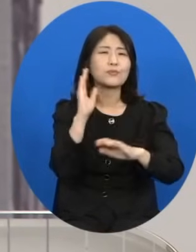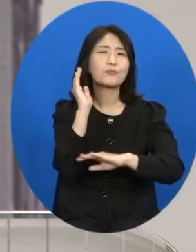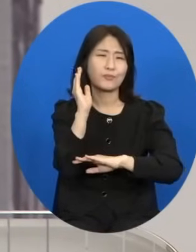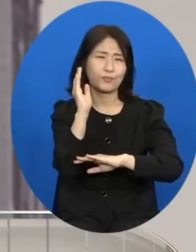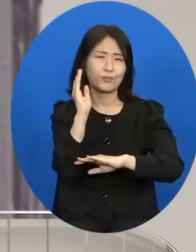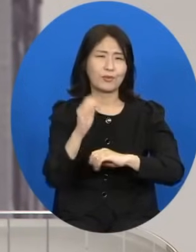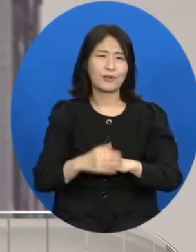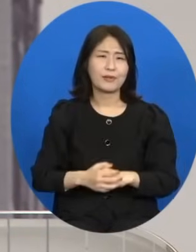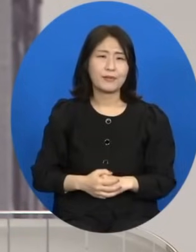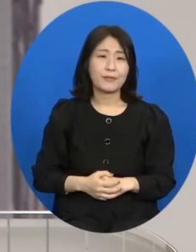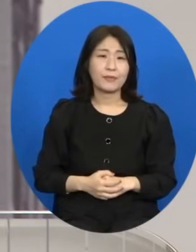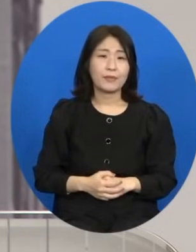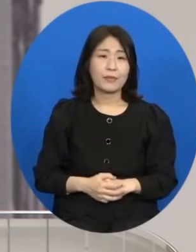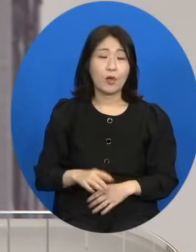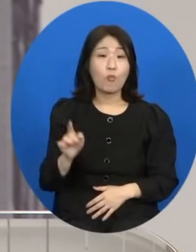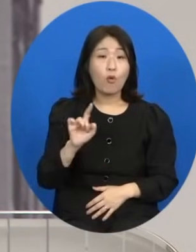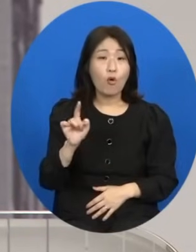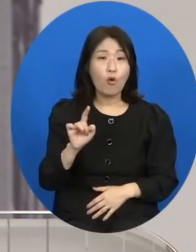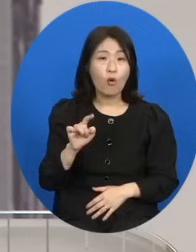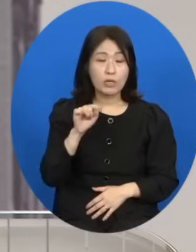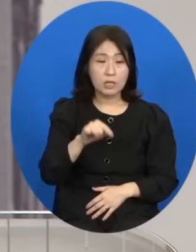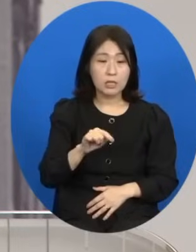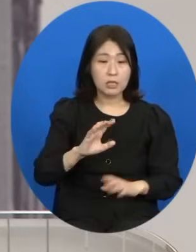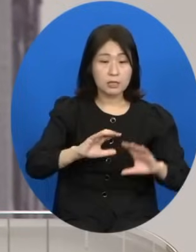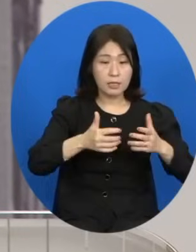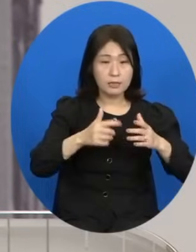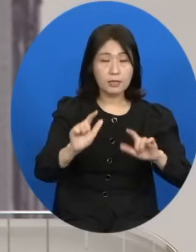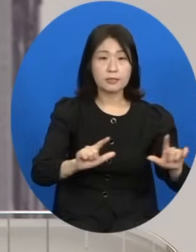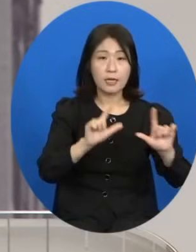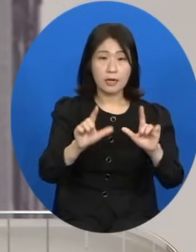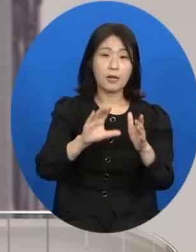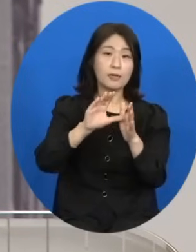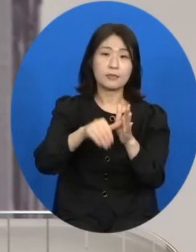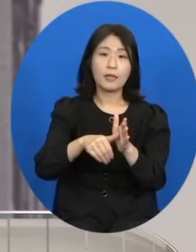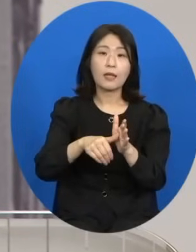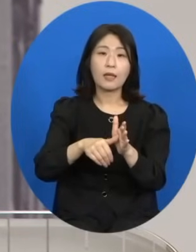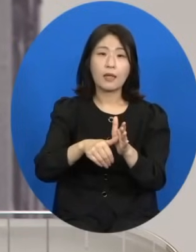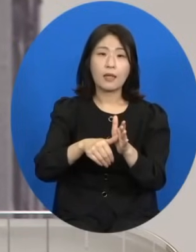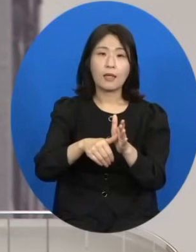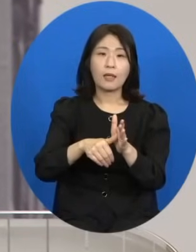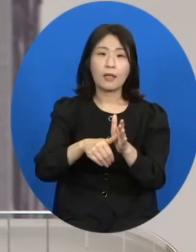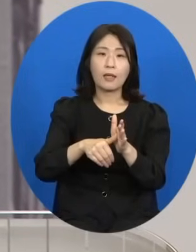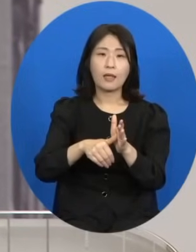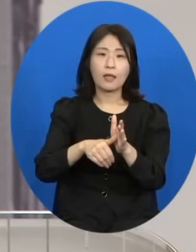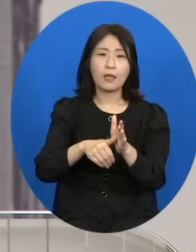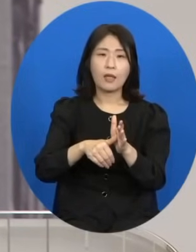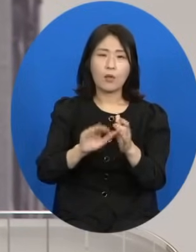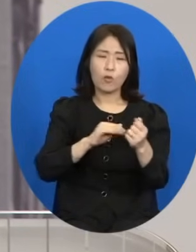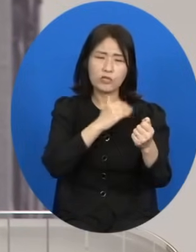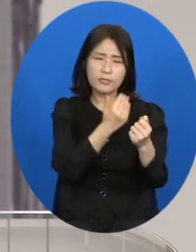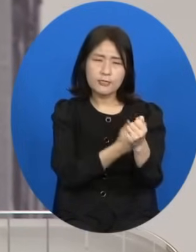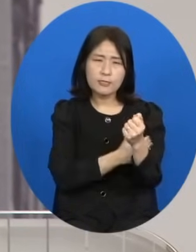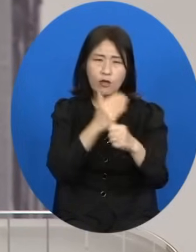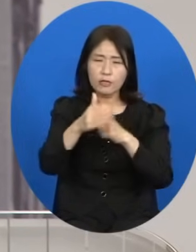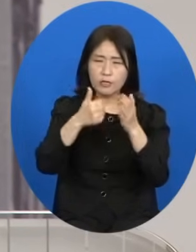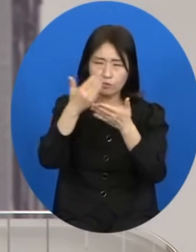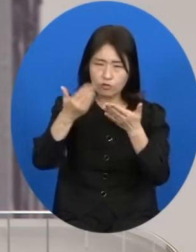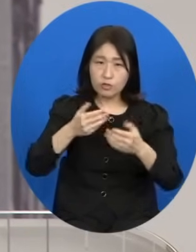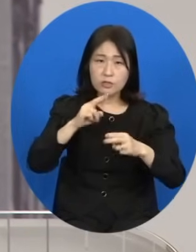언제예요이 땅을 살아가는 우리에게 주어진 시간 에너지 은사 능력 모든 것을